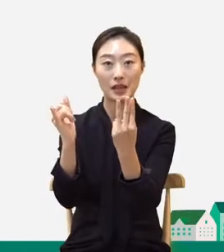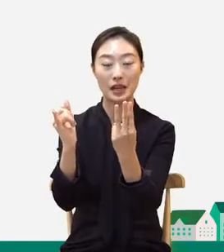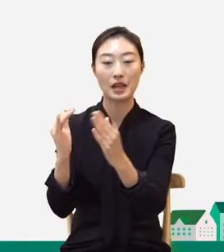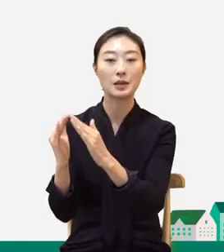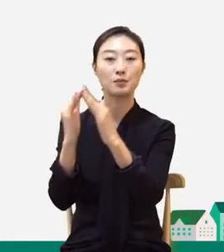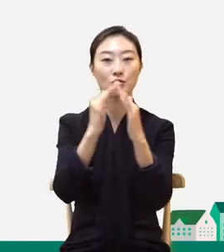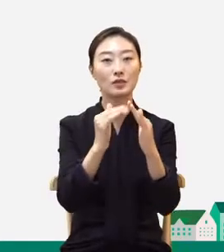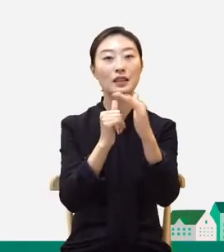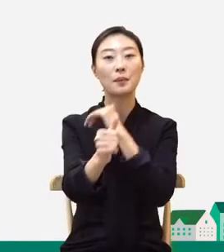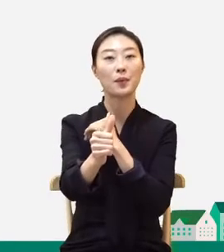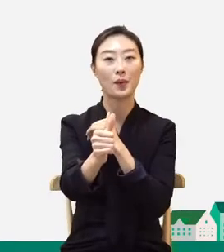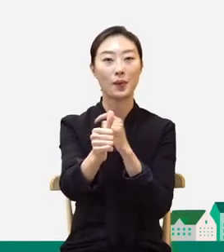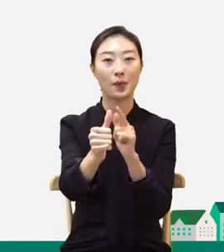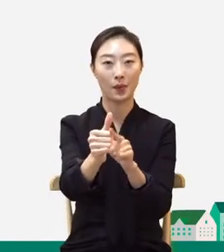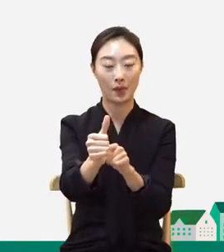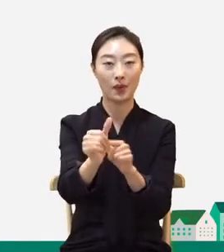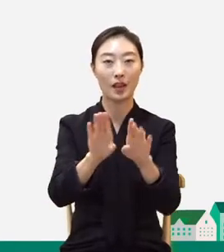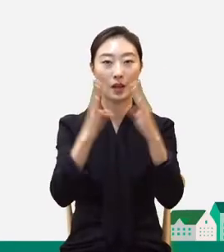모습이고요.